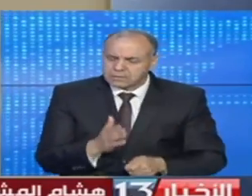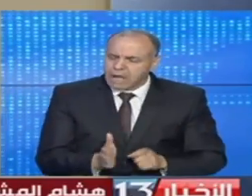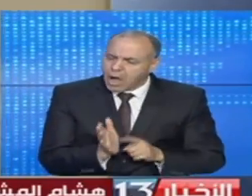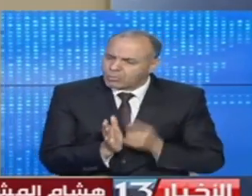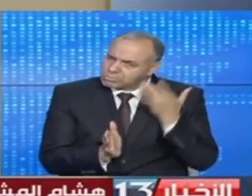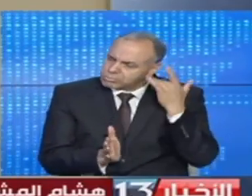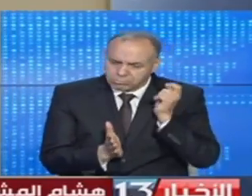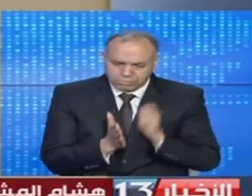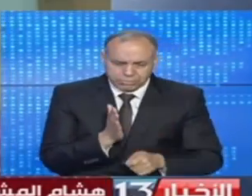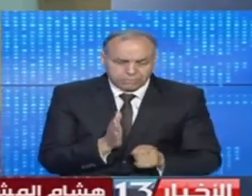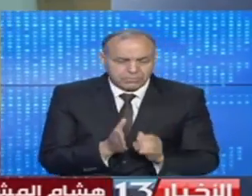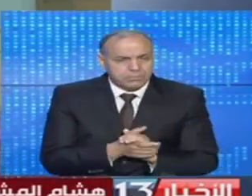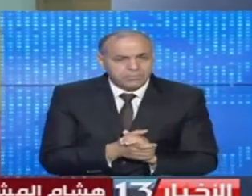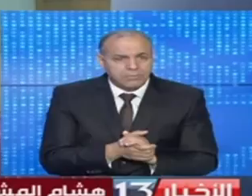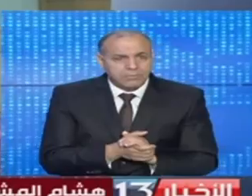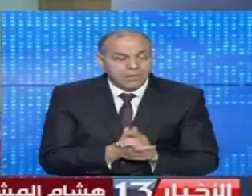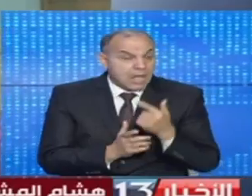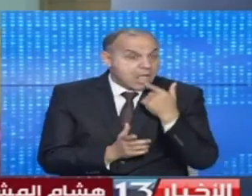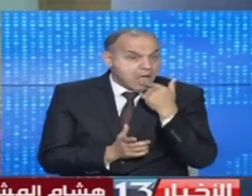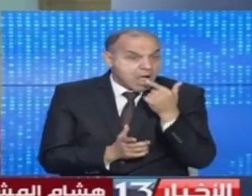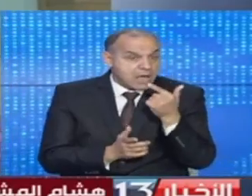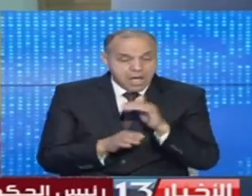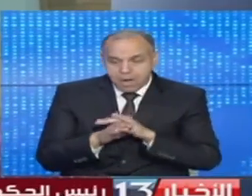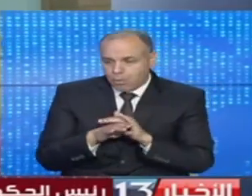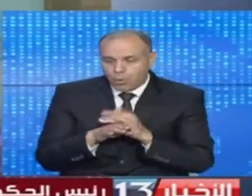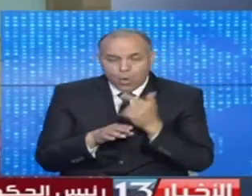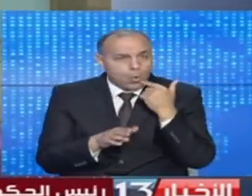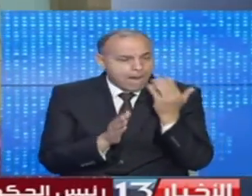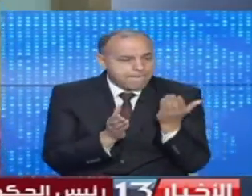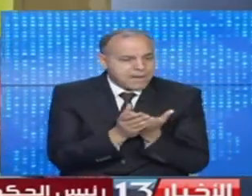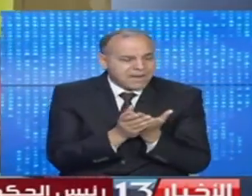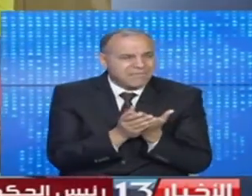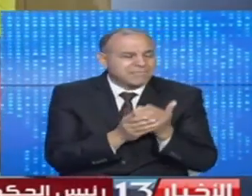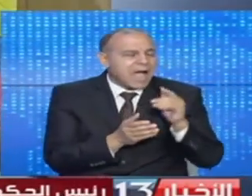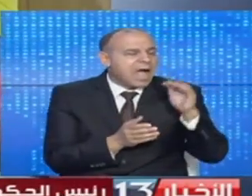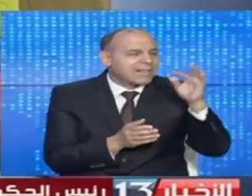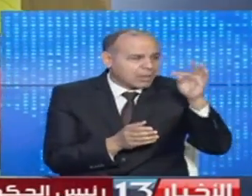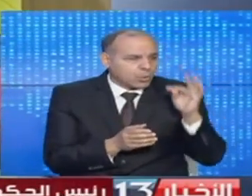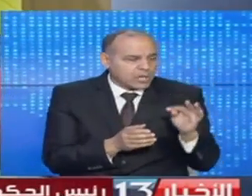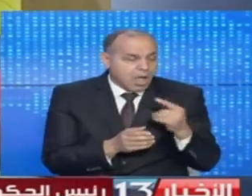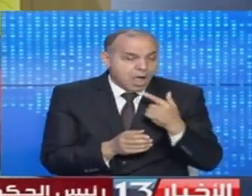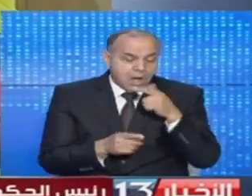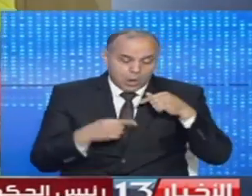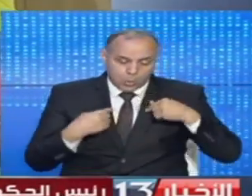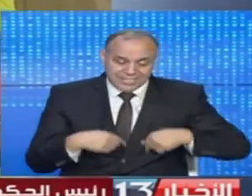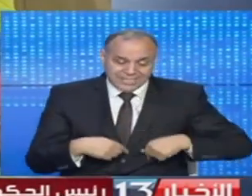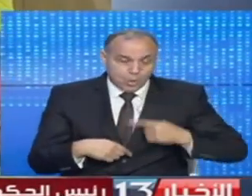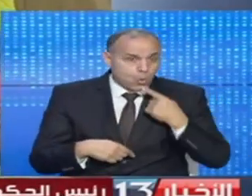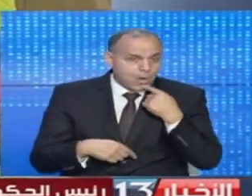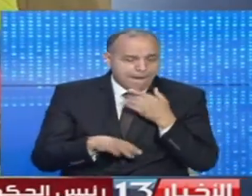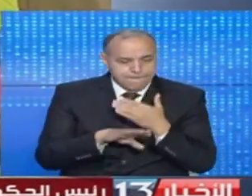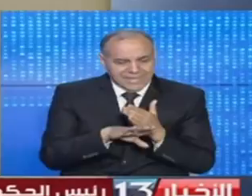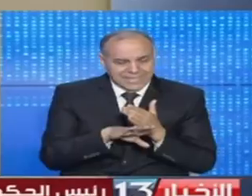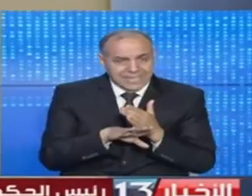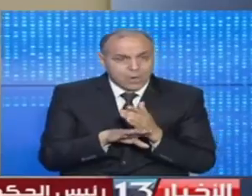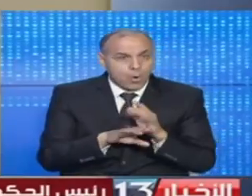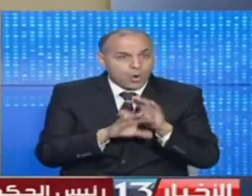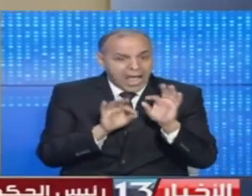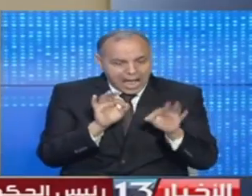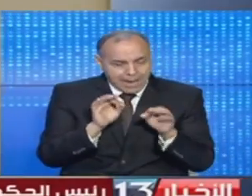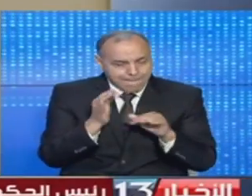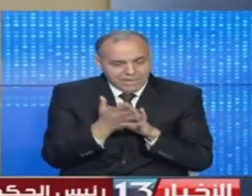الى وفيما يتعلق بملف الك امور قال رئيس الحكومه انه لم يتم اختزال حل